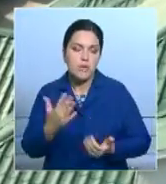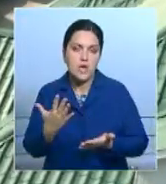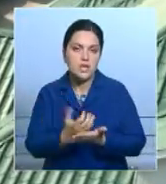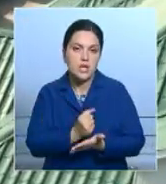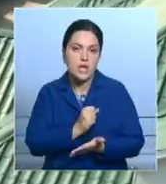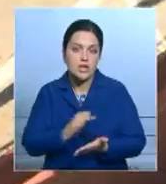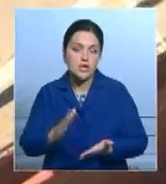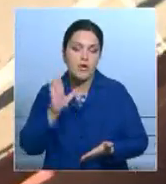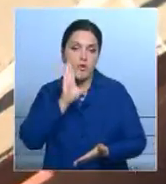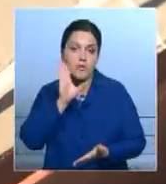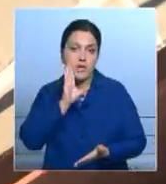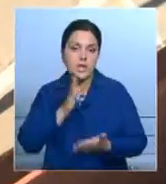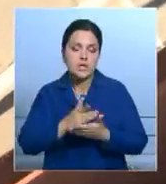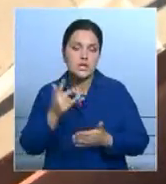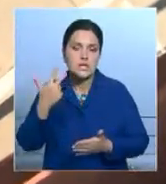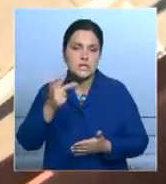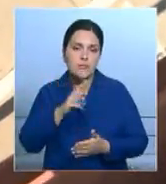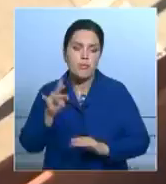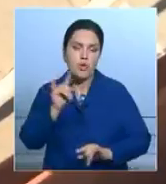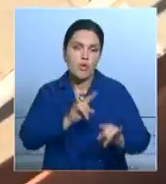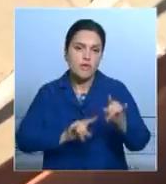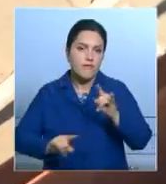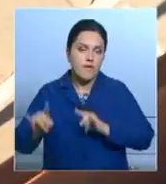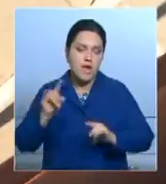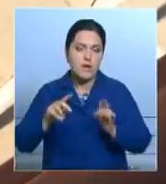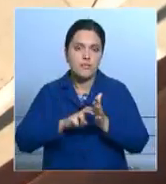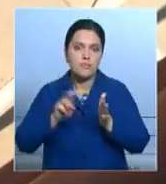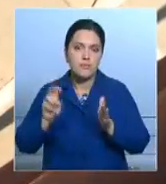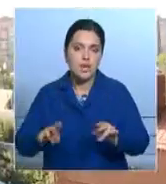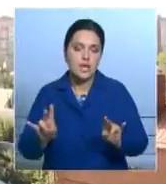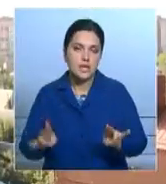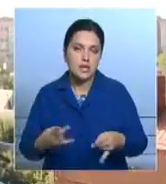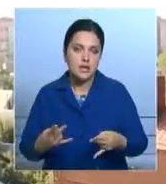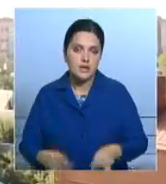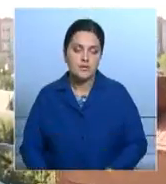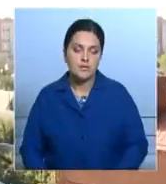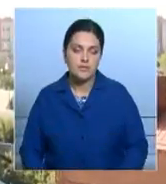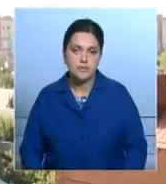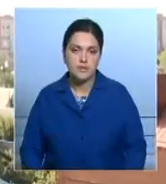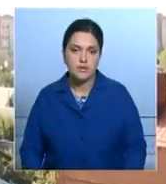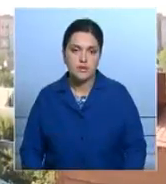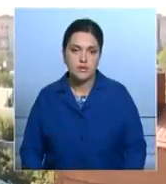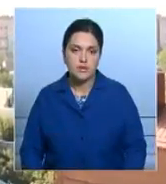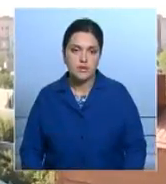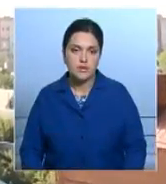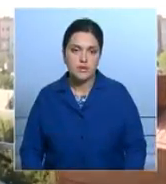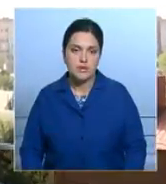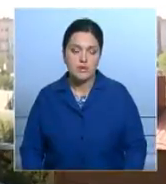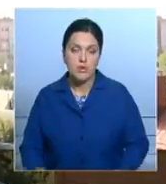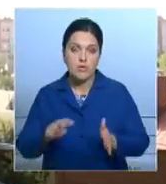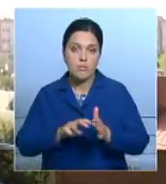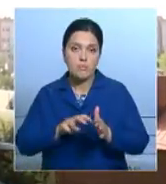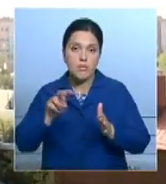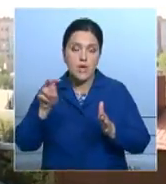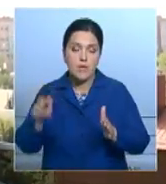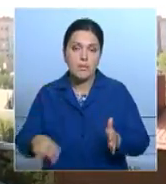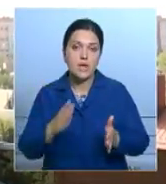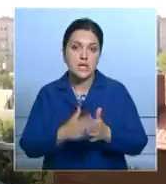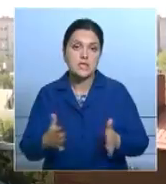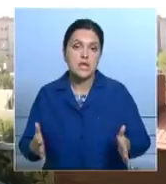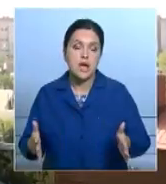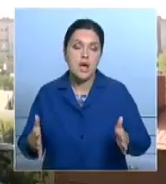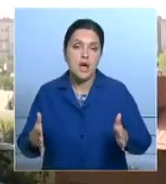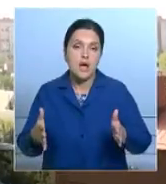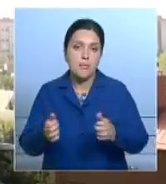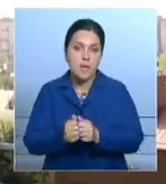Почти полчаса его пытались уговорить не делать отчаянного поступка. Он выпрыгнул, его поймал родственник